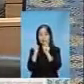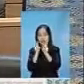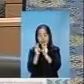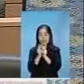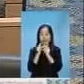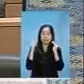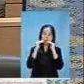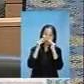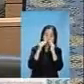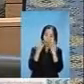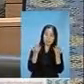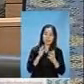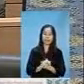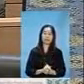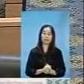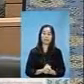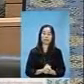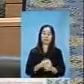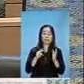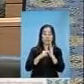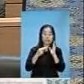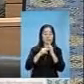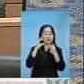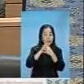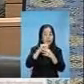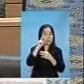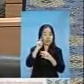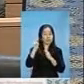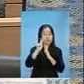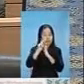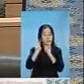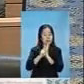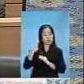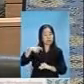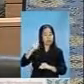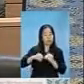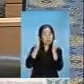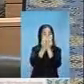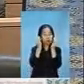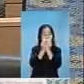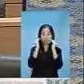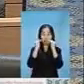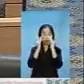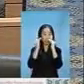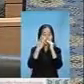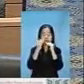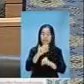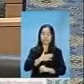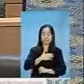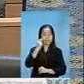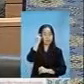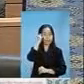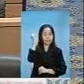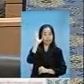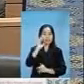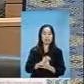รมอะไรทำนองนี้ครับท่านกำลังสื่อถึงศาลรัฐธรรมนูญว่าไม่มีความเป็นธรรมซึ่งผมไม่ได้คิดอย่างนั้นเลยท่